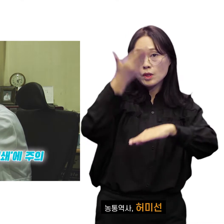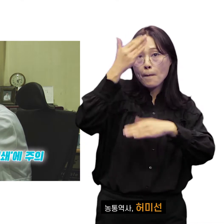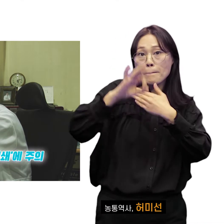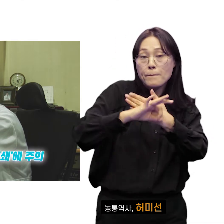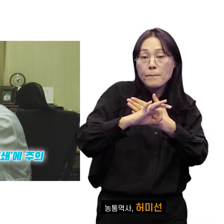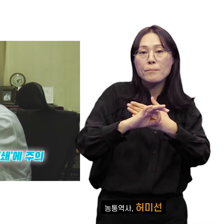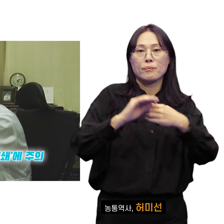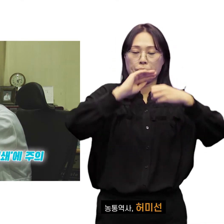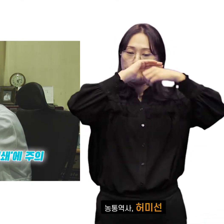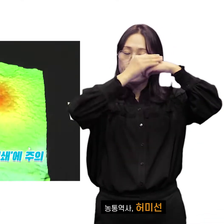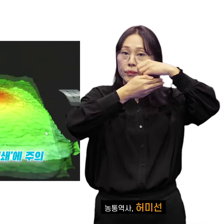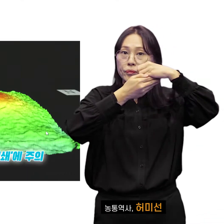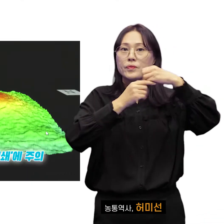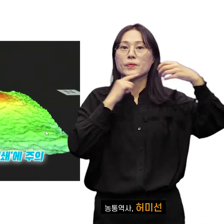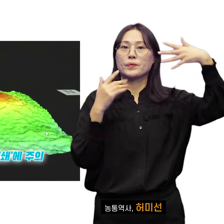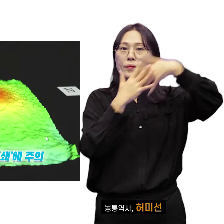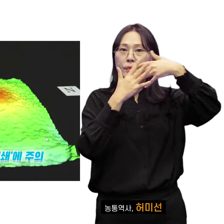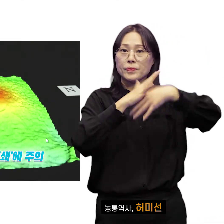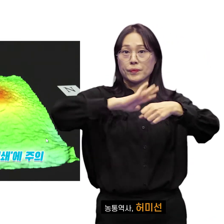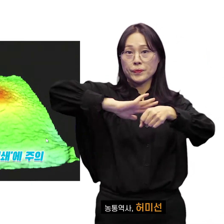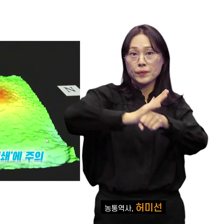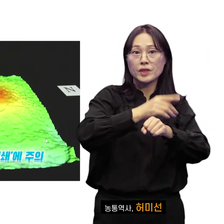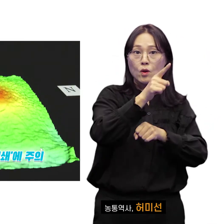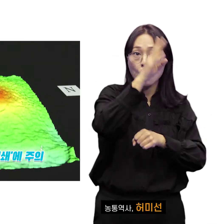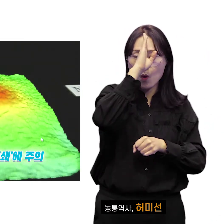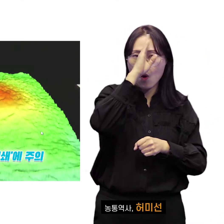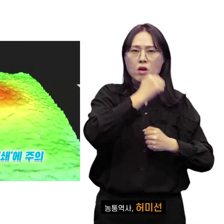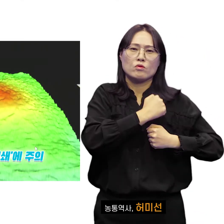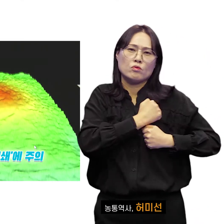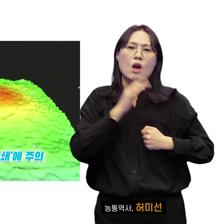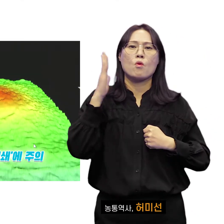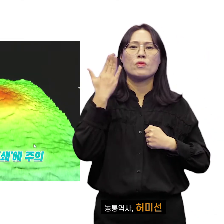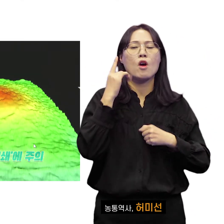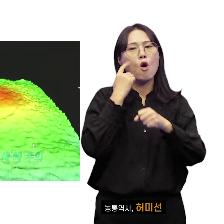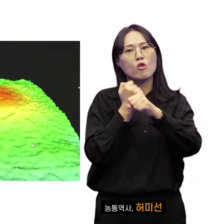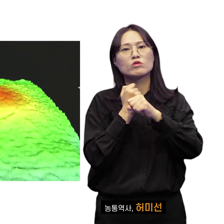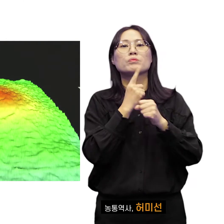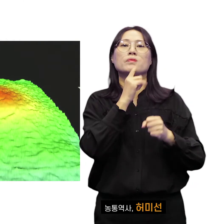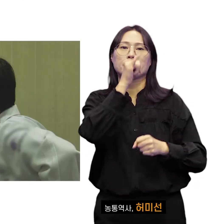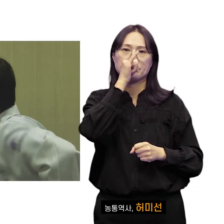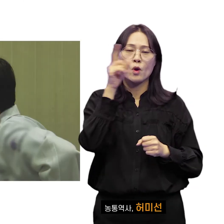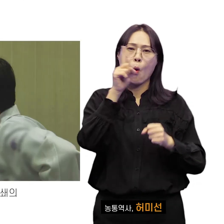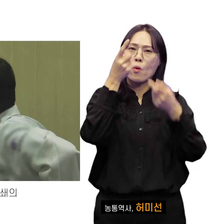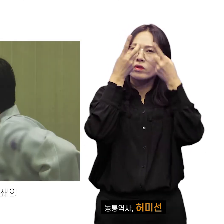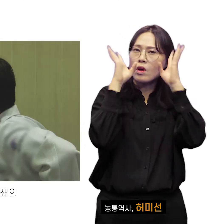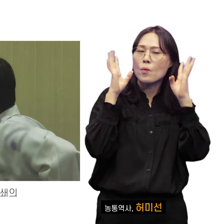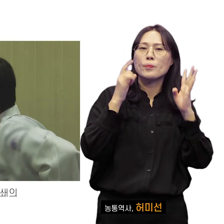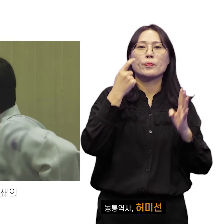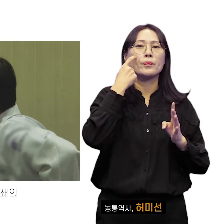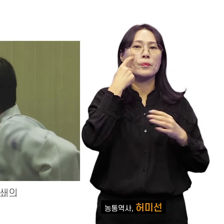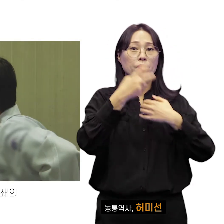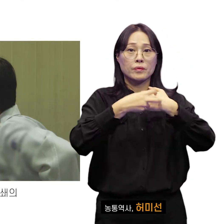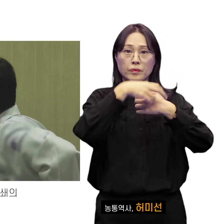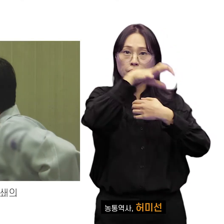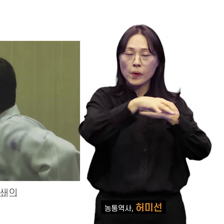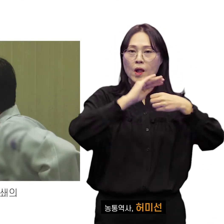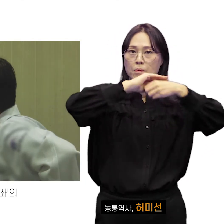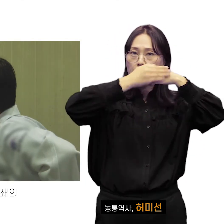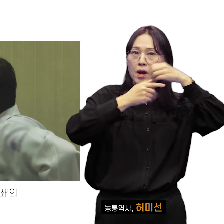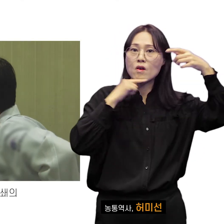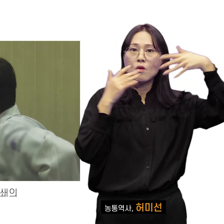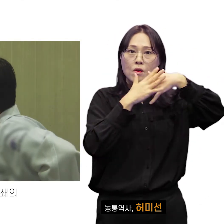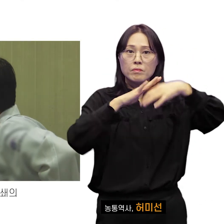50세를 넘어섰다면 망막 혈관 폐쇄에 주의해야 한다는 분석이 나왔습니다. 한 대학의 안과